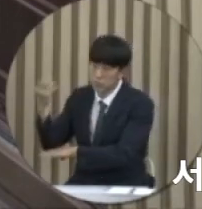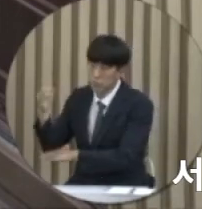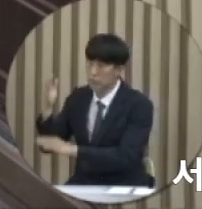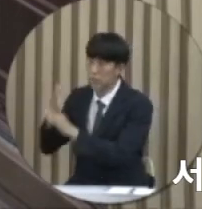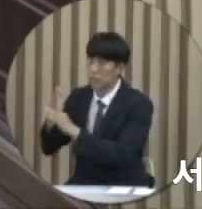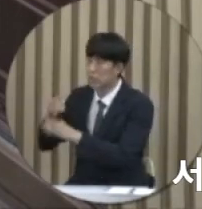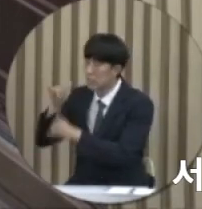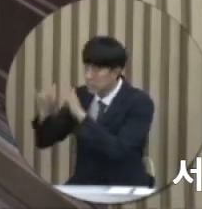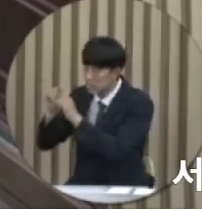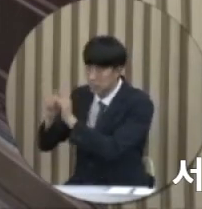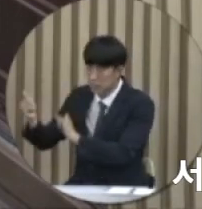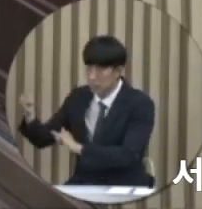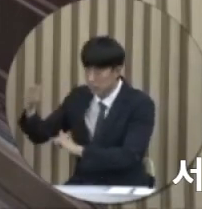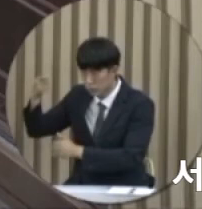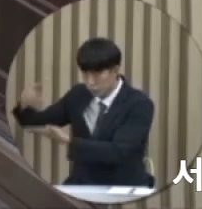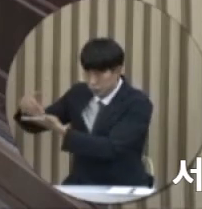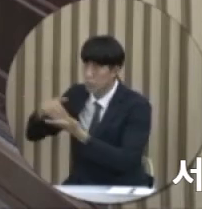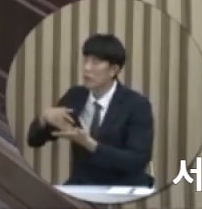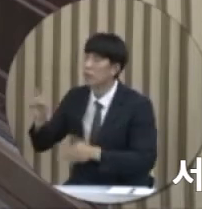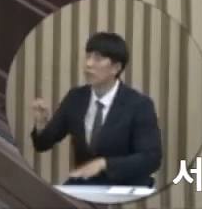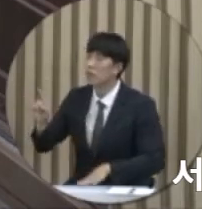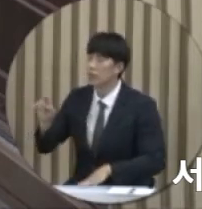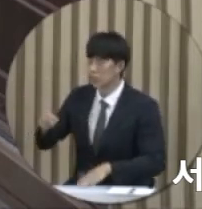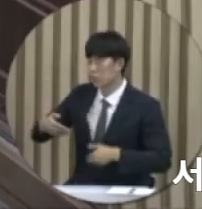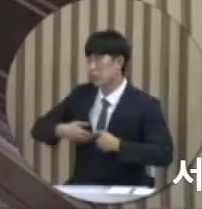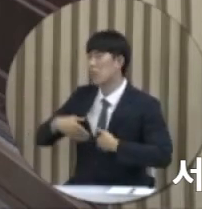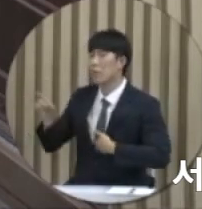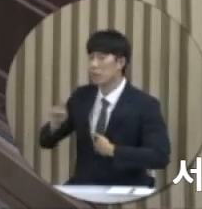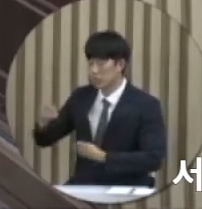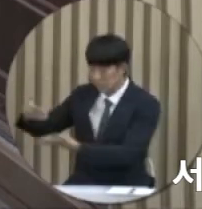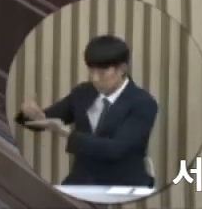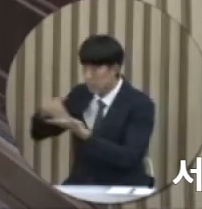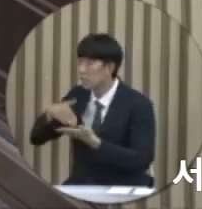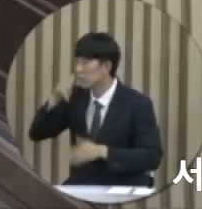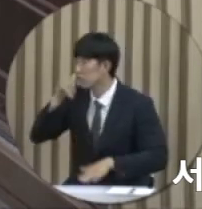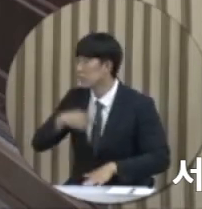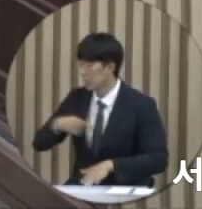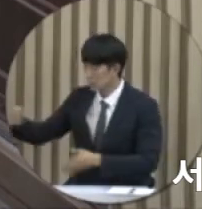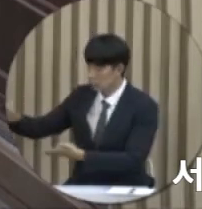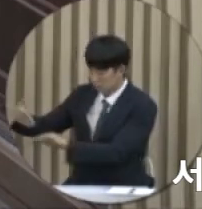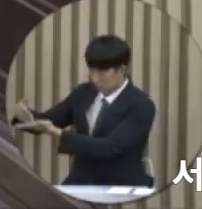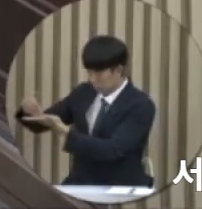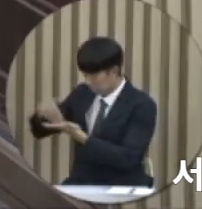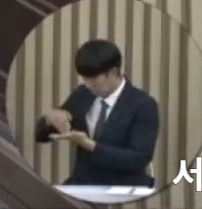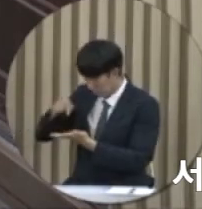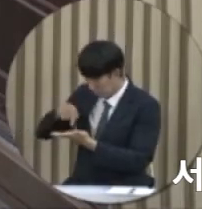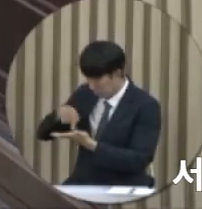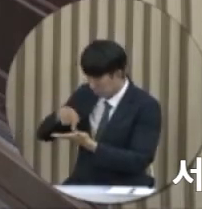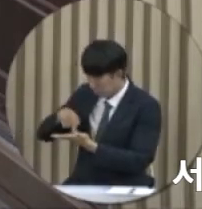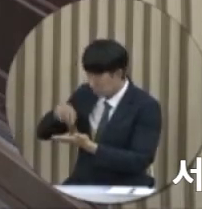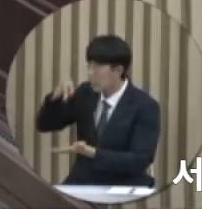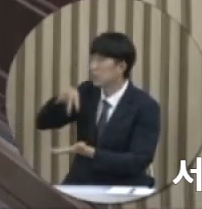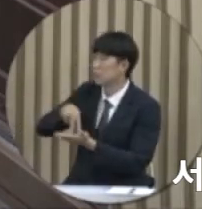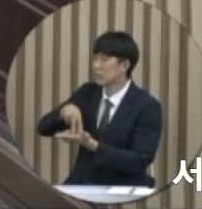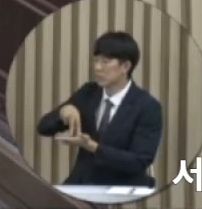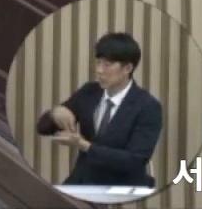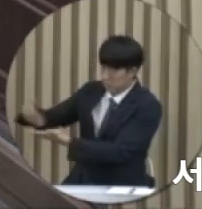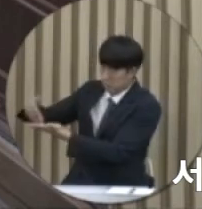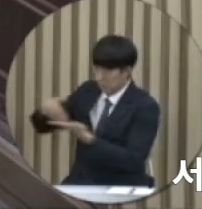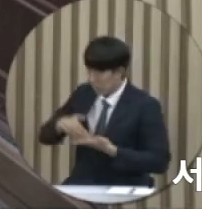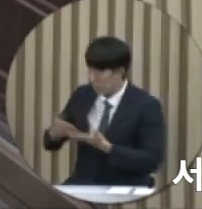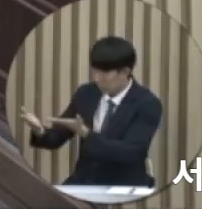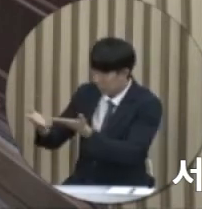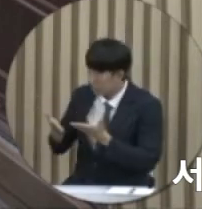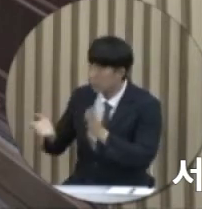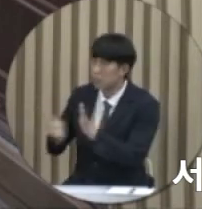저한테 세부적으로 건의를 해 주셨어요. 이런 게좀 필요하다 해서 제가 받아들인 입장이고요. 조직 개편에 지금